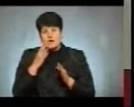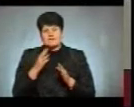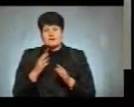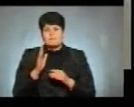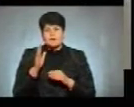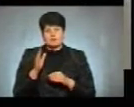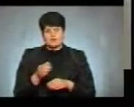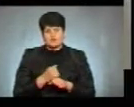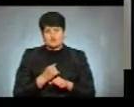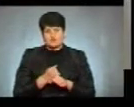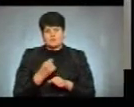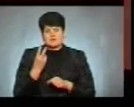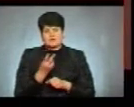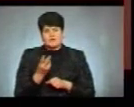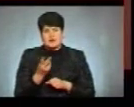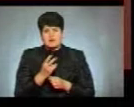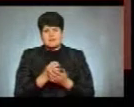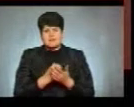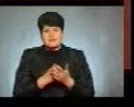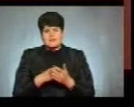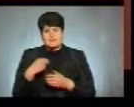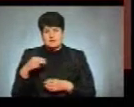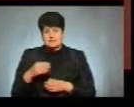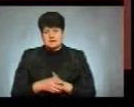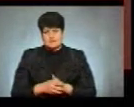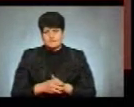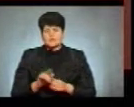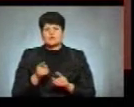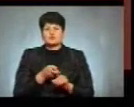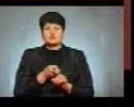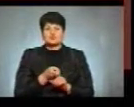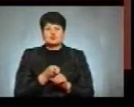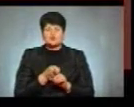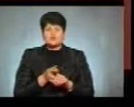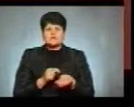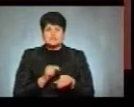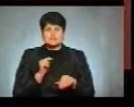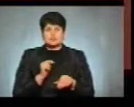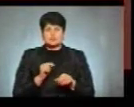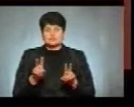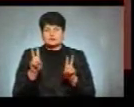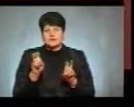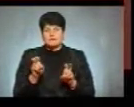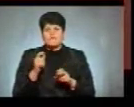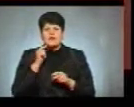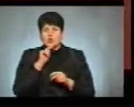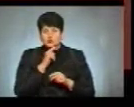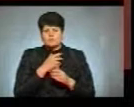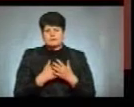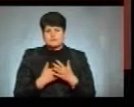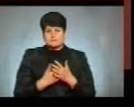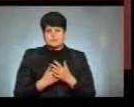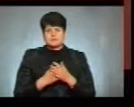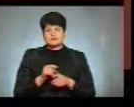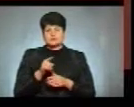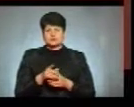майбутньої роботи ці два кандидати в президенти. Ну, стосовно, я ще зачеплю тези по економіці. Наприклад, тут